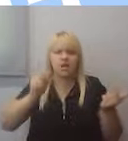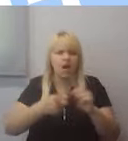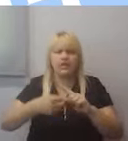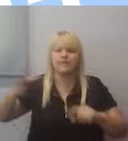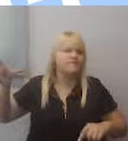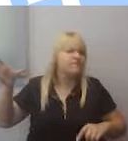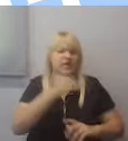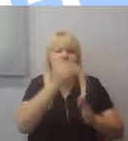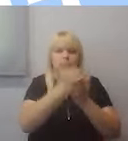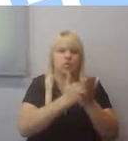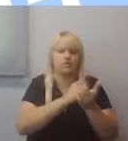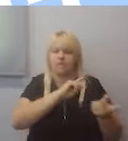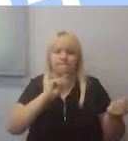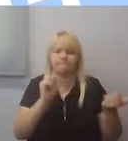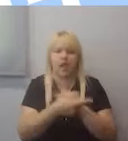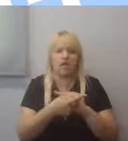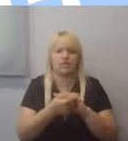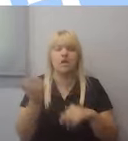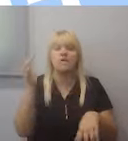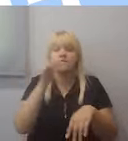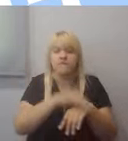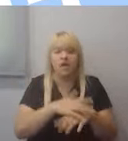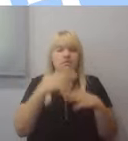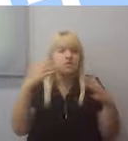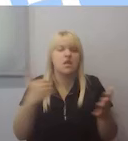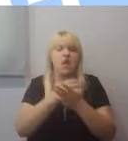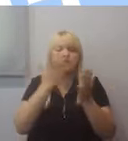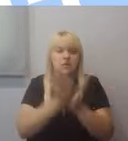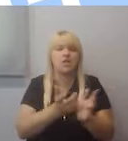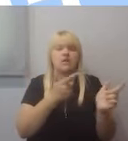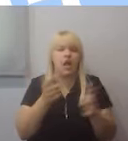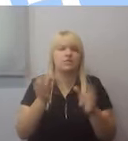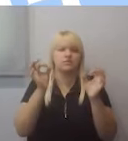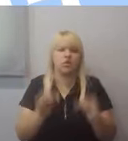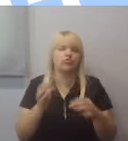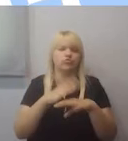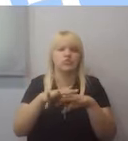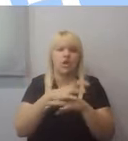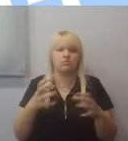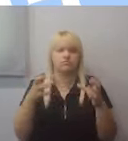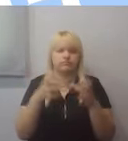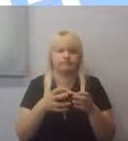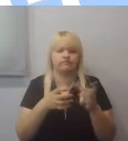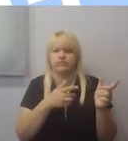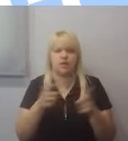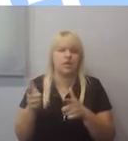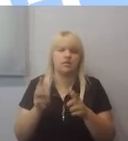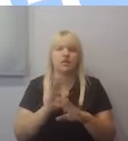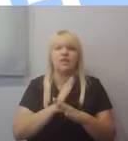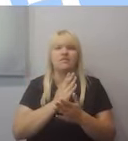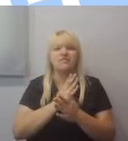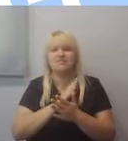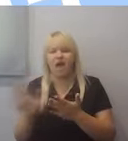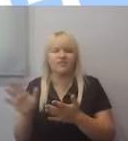un faktiski lielu daļu visas gatavības iznes tieši sabiedrības kopējā gatavība nevis atsevišķu dienestu